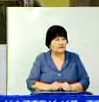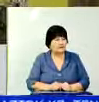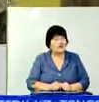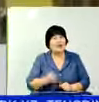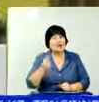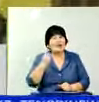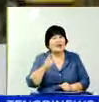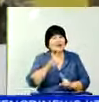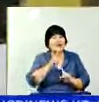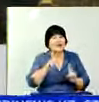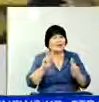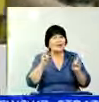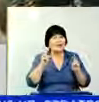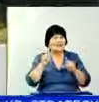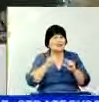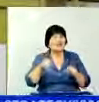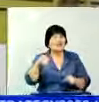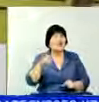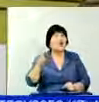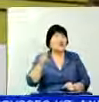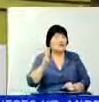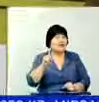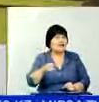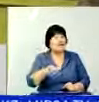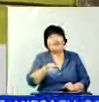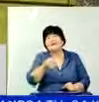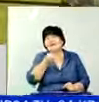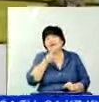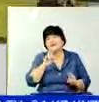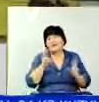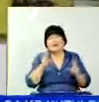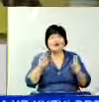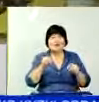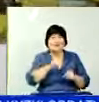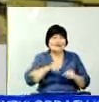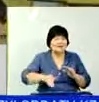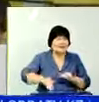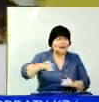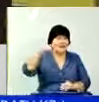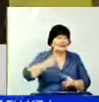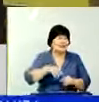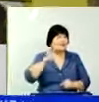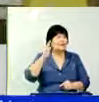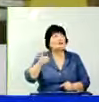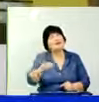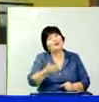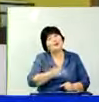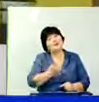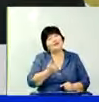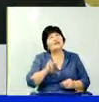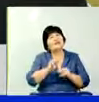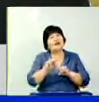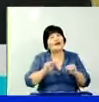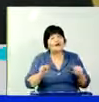Еще одна жемчужинка танцевальной школы – Диана Нурланова. Ей безумно нравится танцевать, танцует с самого детства и тоже в будущем хочет стать